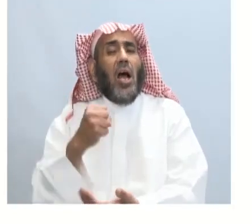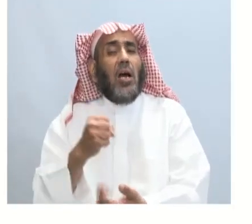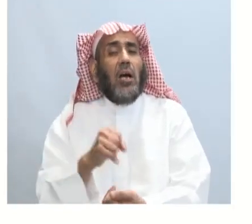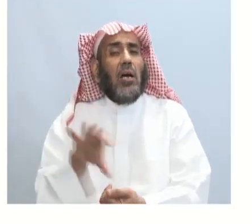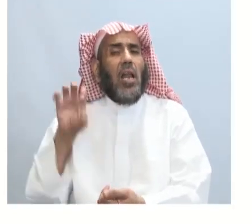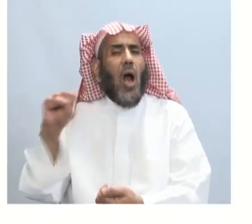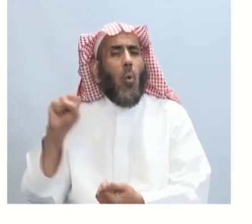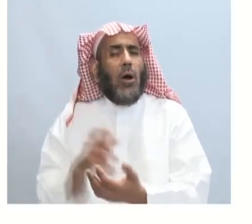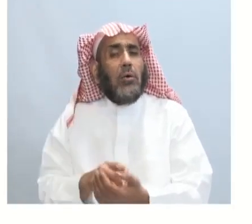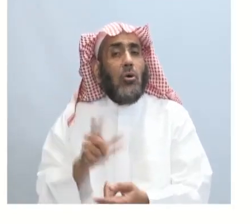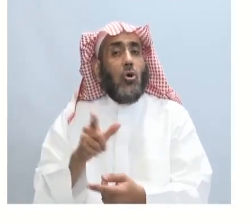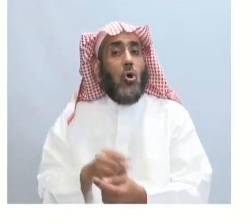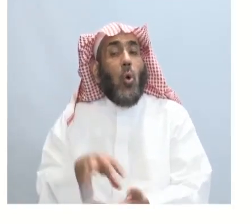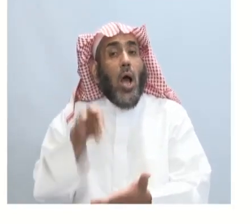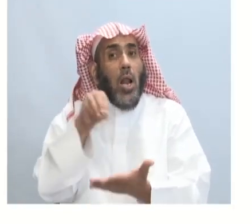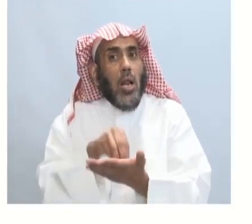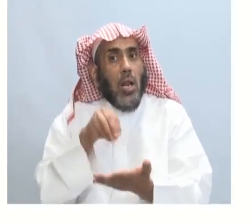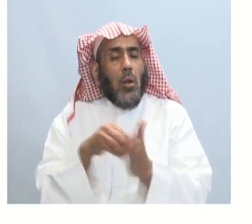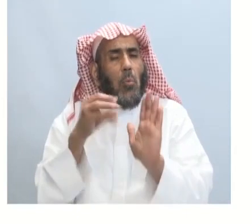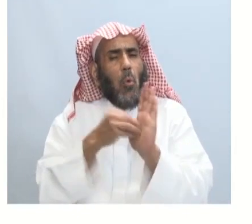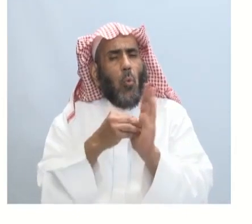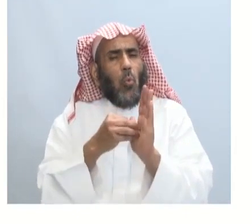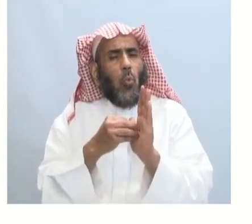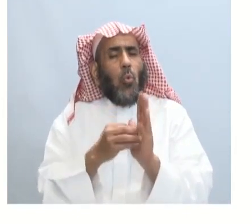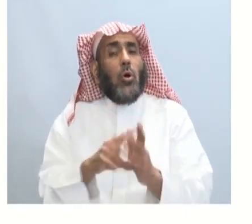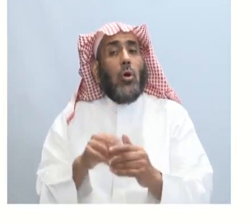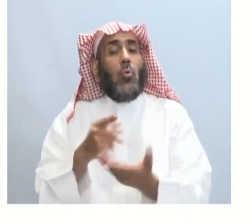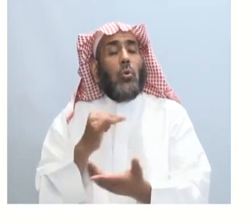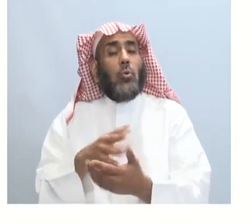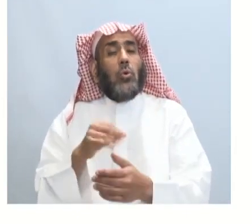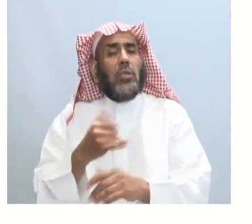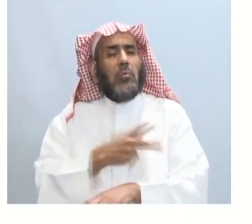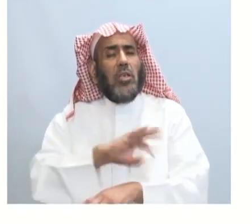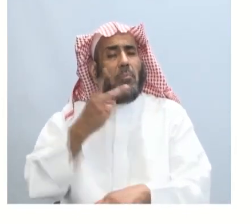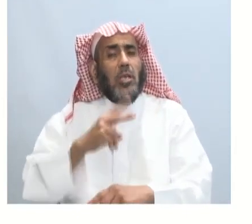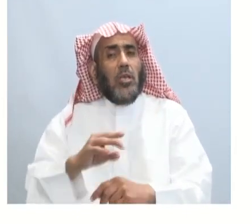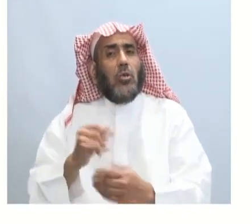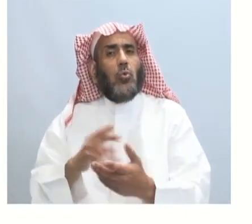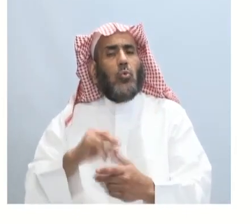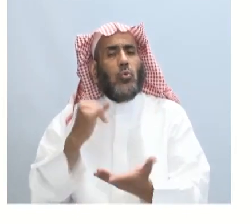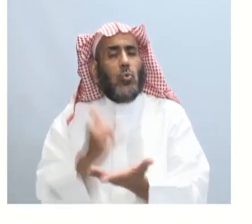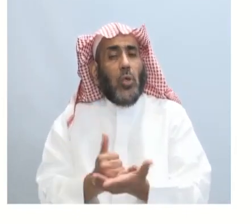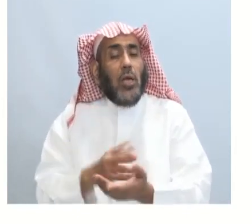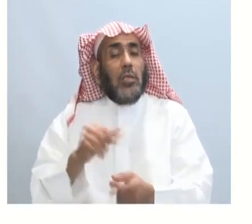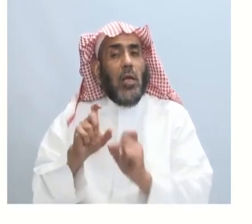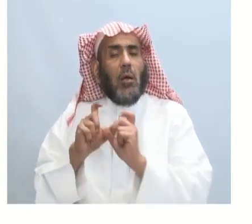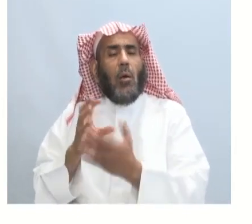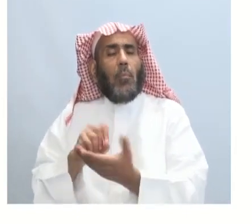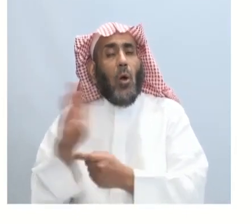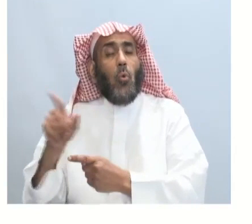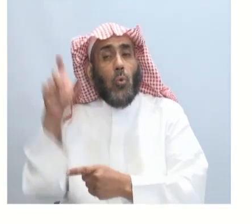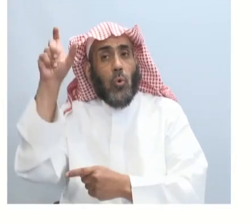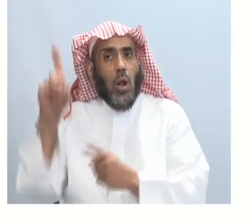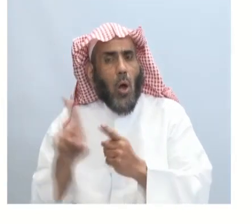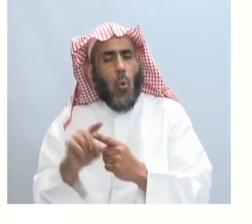بمحل الحق هو الموضوع الذي تدور وتعتمد عليه كل السلطات التي يمنحها الحق لصاحبه بحيث يكون